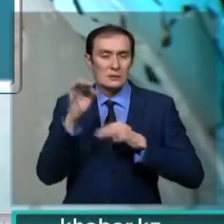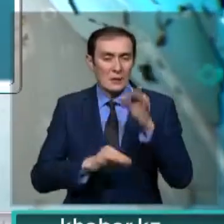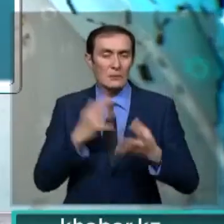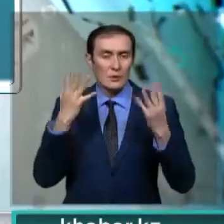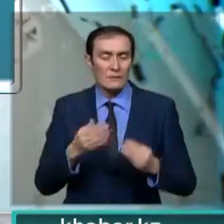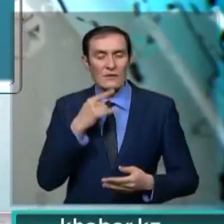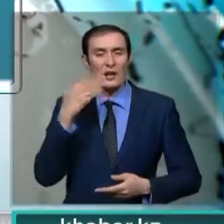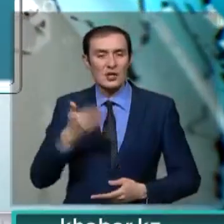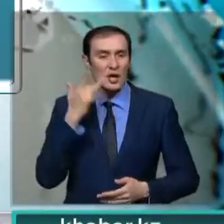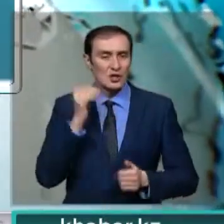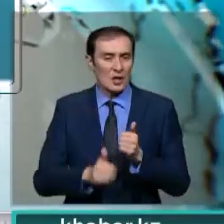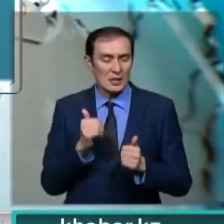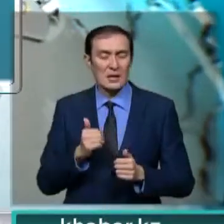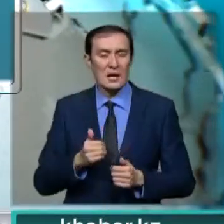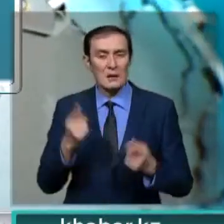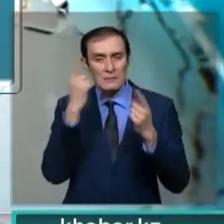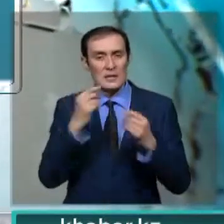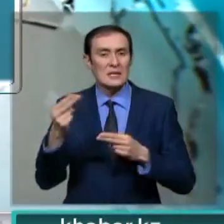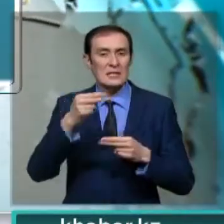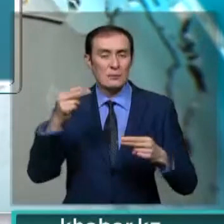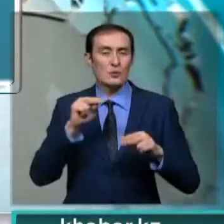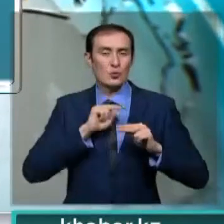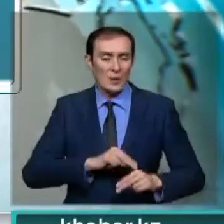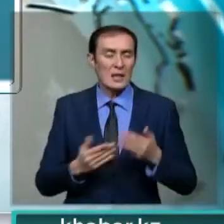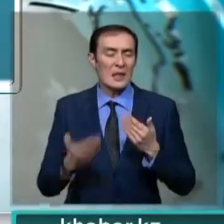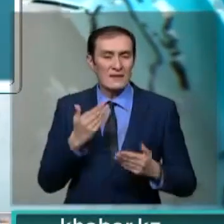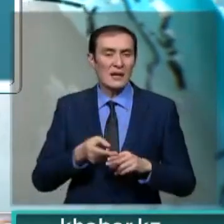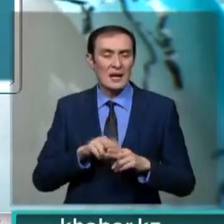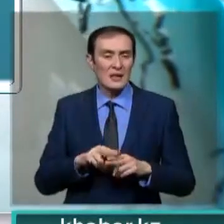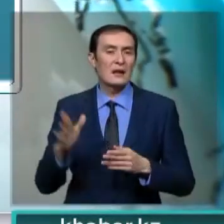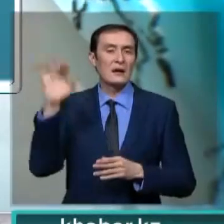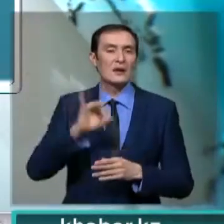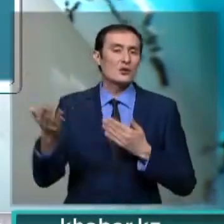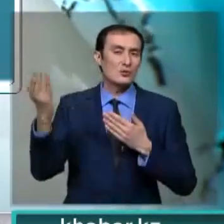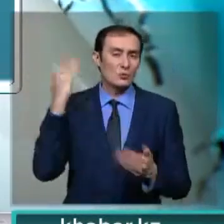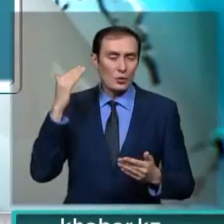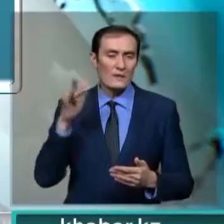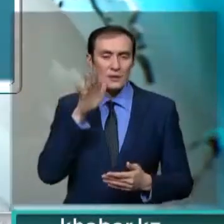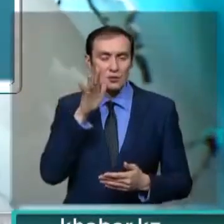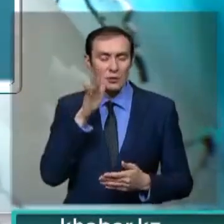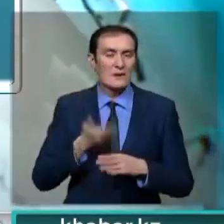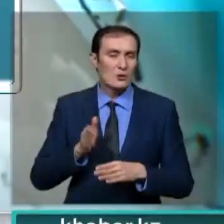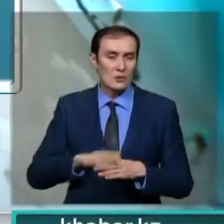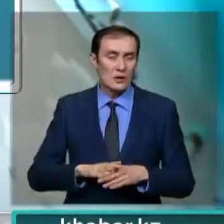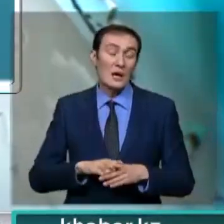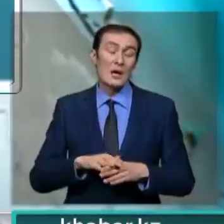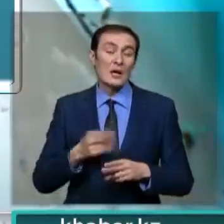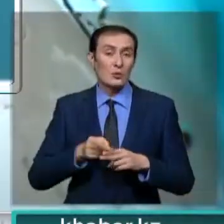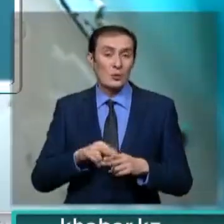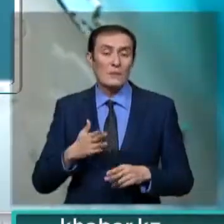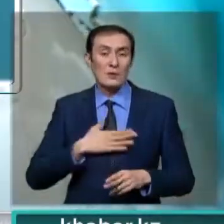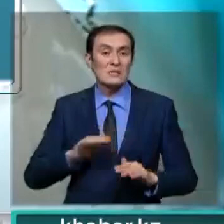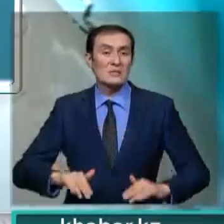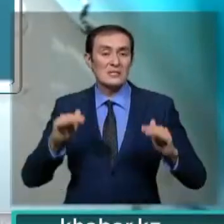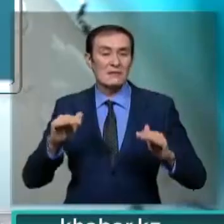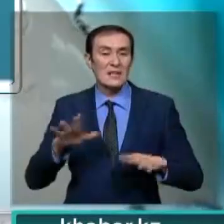своих речах довольно часто обращаясь к теме труда то наверное это во мне говорит отголосок тех тяжелых времен укравших детство у